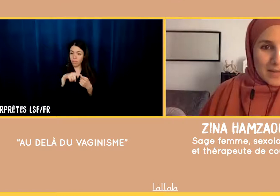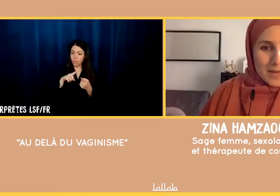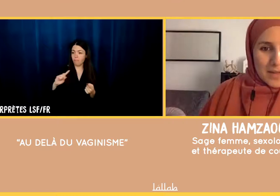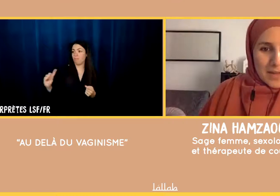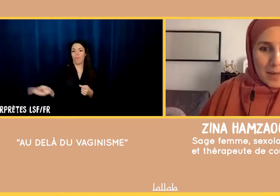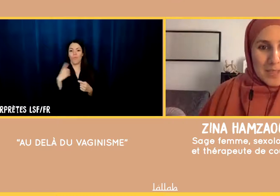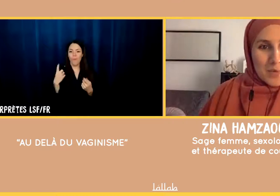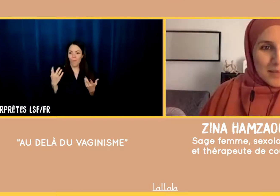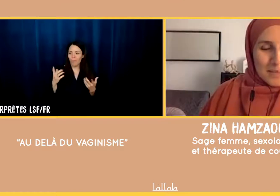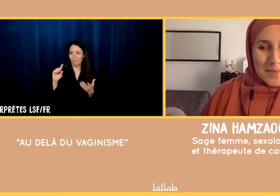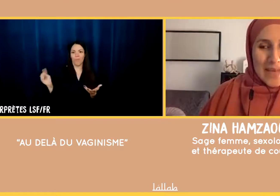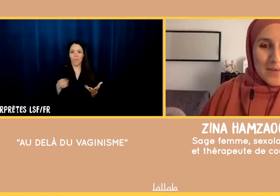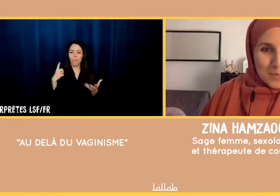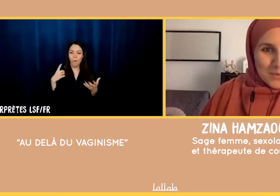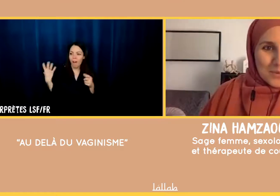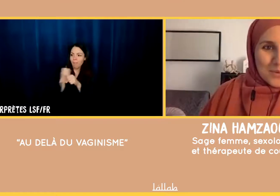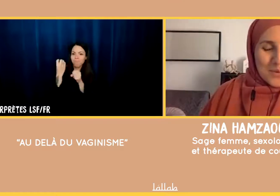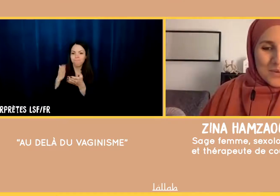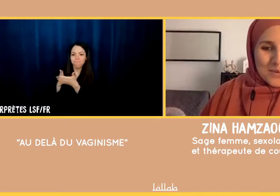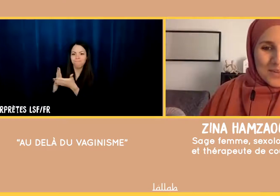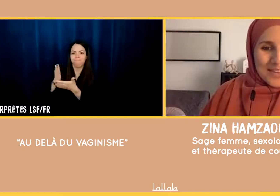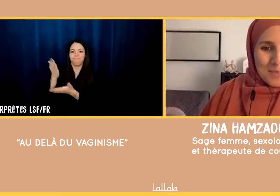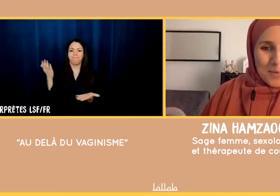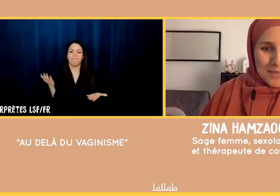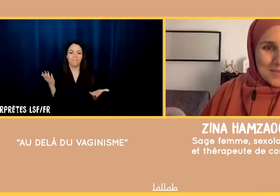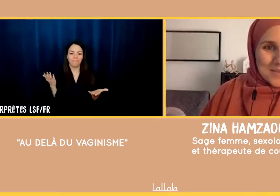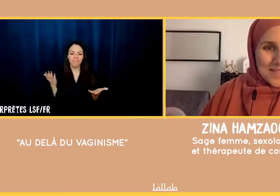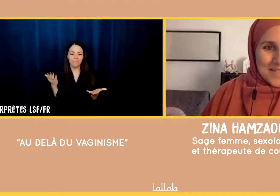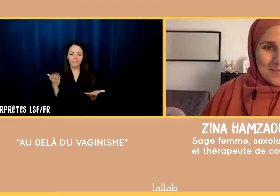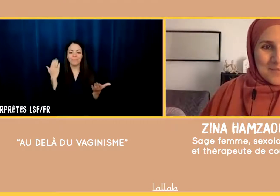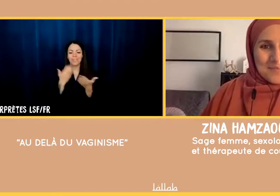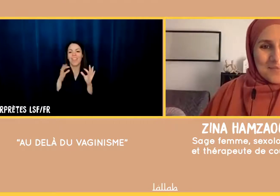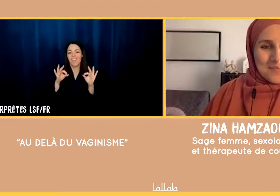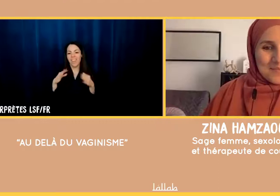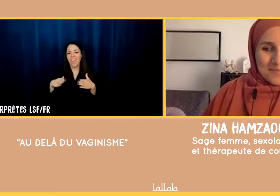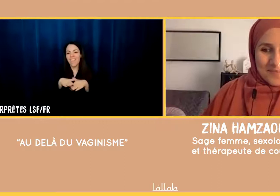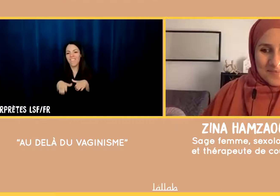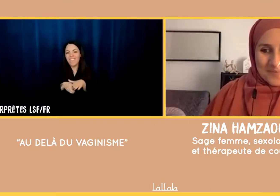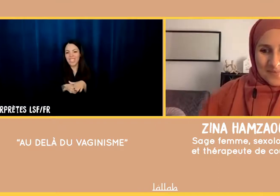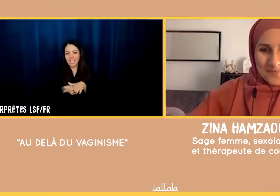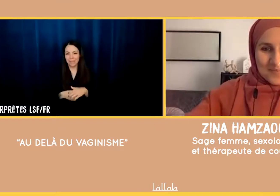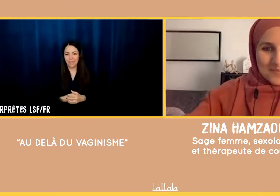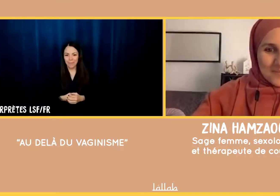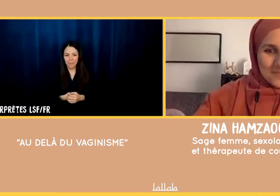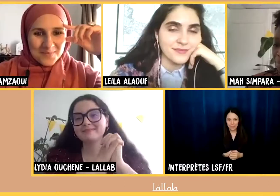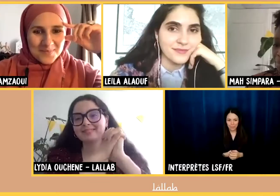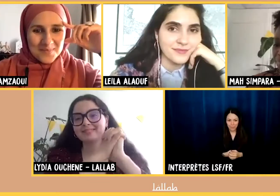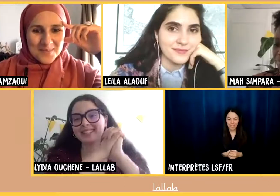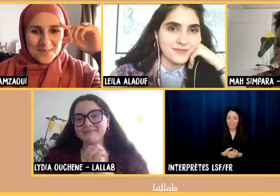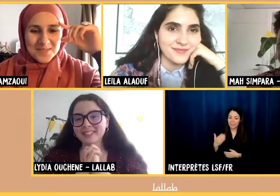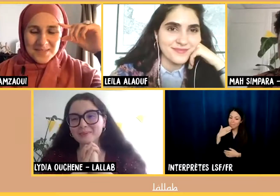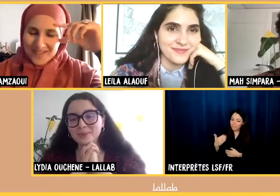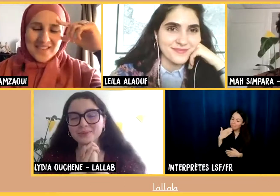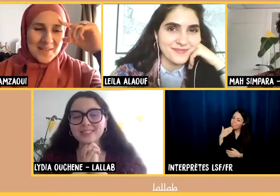c'était un petit peu mes quelques mots sur la problématique du vaginisme. Merci, merci infiniment Zineb, c'était